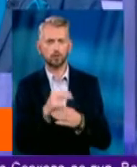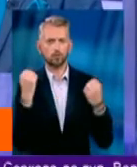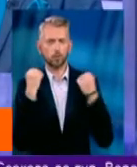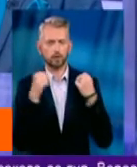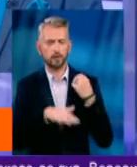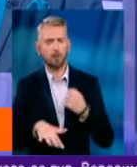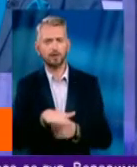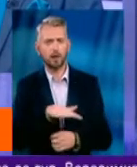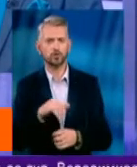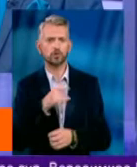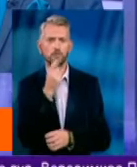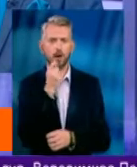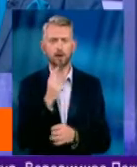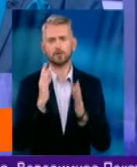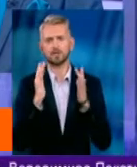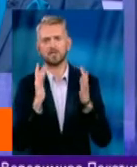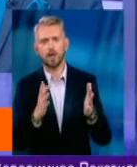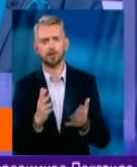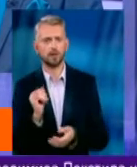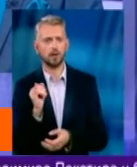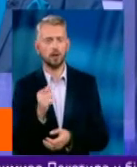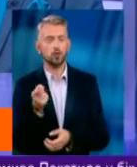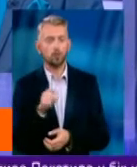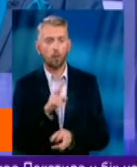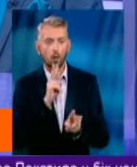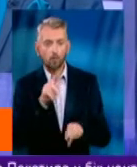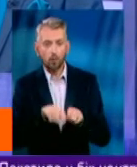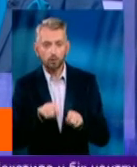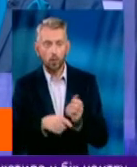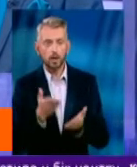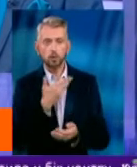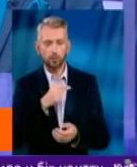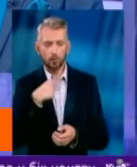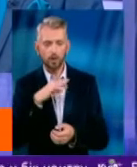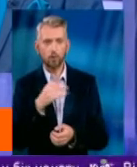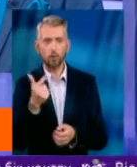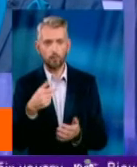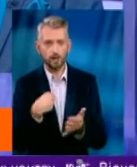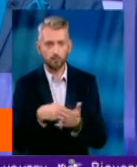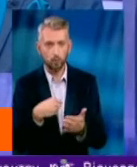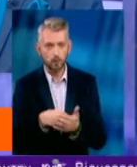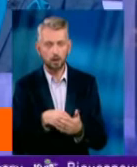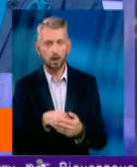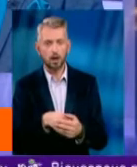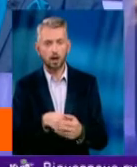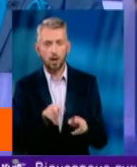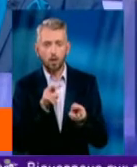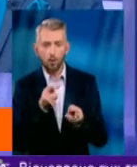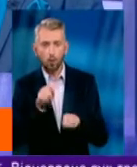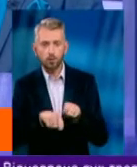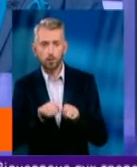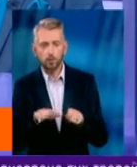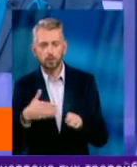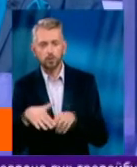спортивних майданчиків, і парків, і скверів. І тому контроль, якраз якщо ми говоримо про громадський бюджет, контроль якраз зі сторони